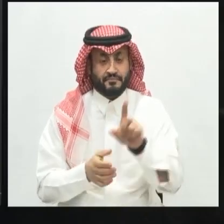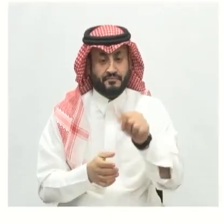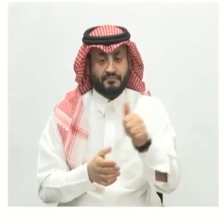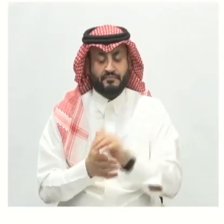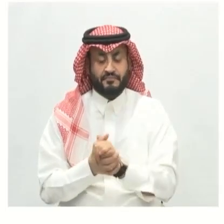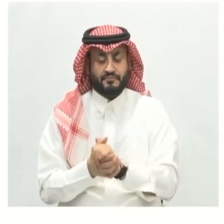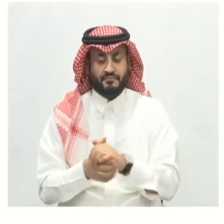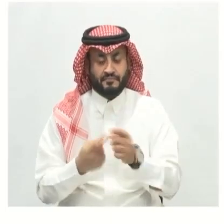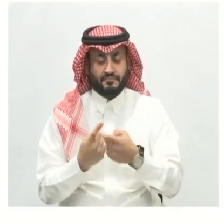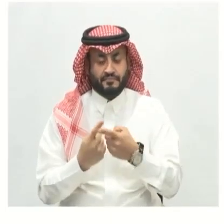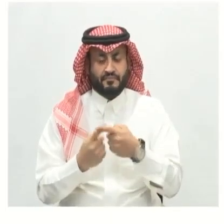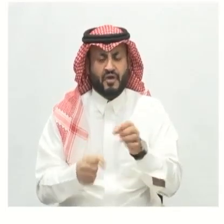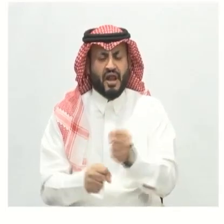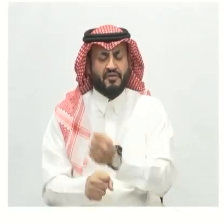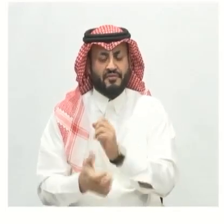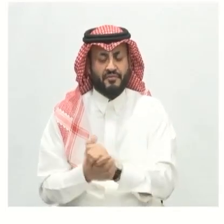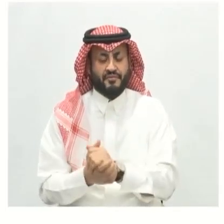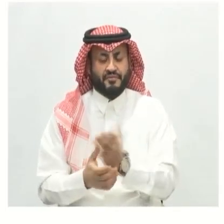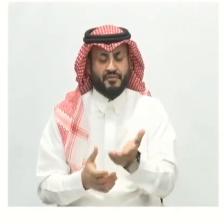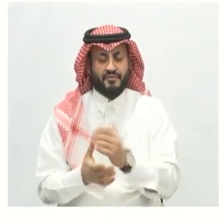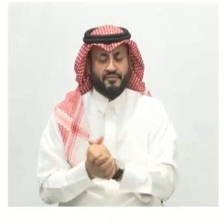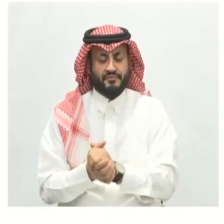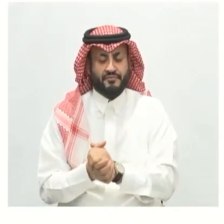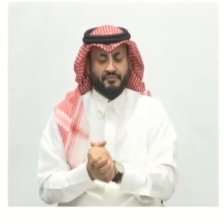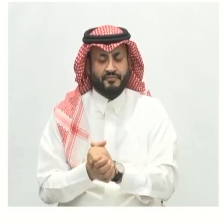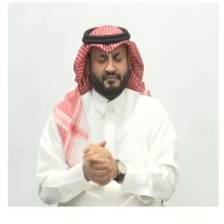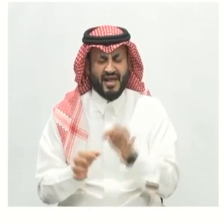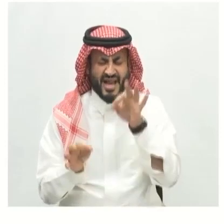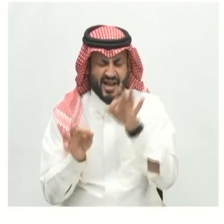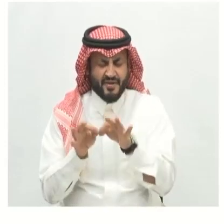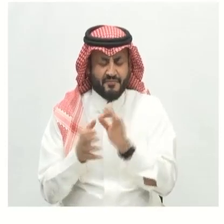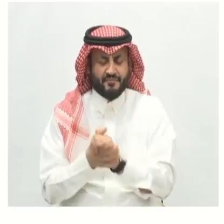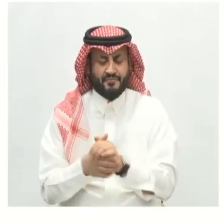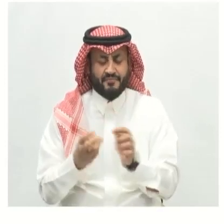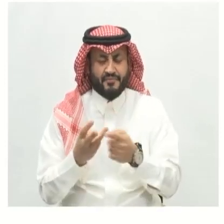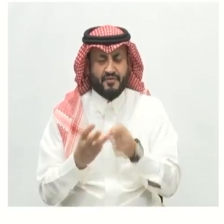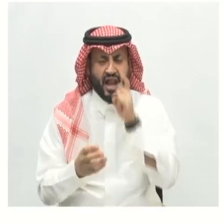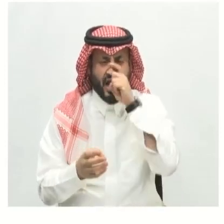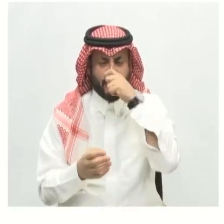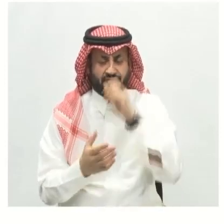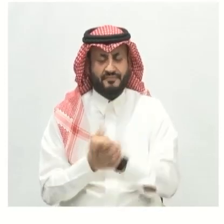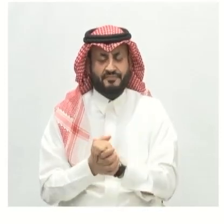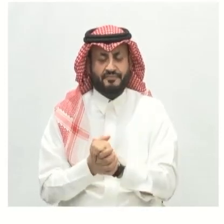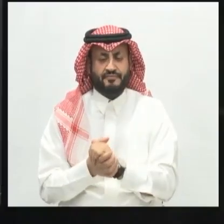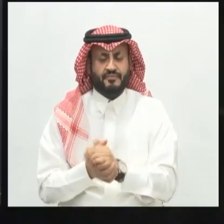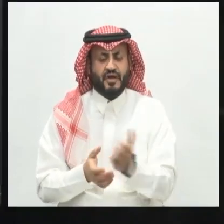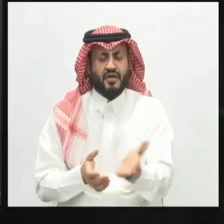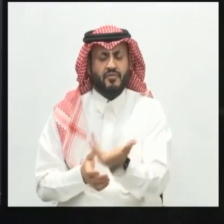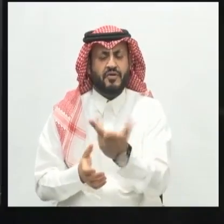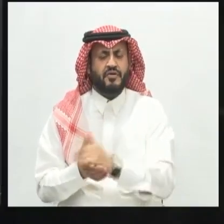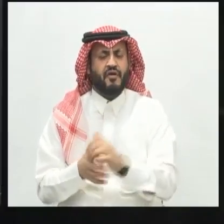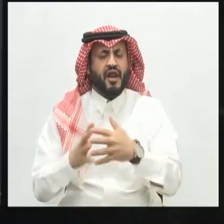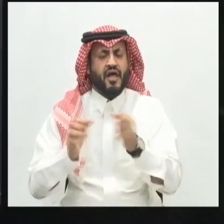فيكم الوظيفه ايضا مقنن ايضا الزامي ماذا نعني